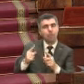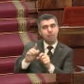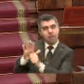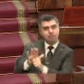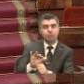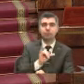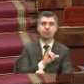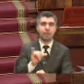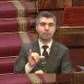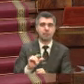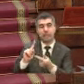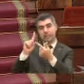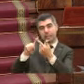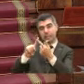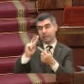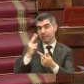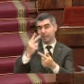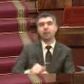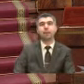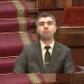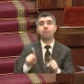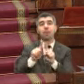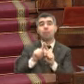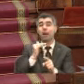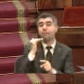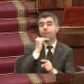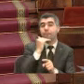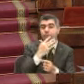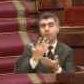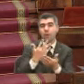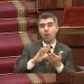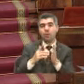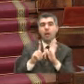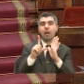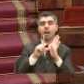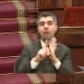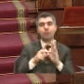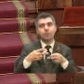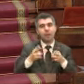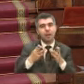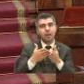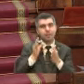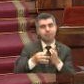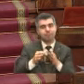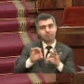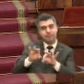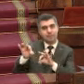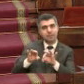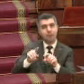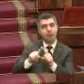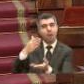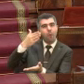حرمان. المسألة الثانية، لا بد من تسريع بإخراج قانون ينظم هذا المجال. المسألة الثالثة، القطع